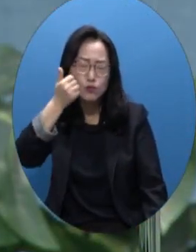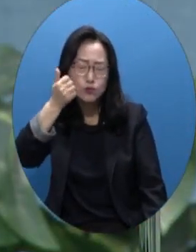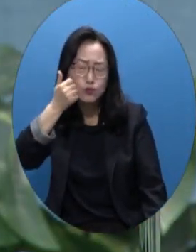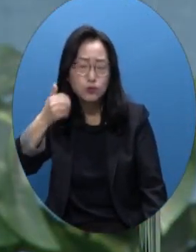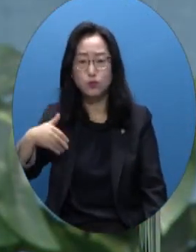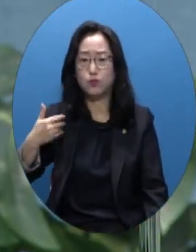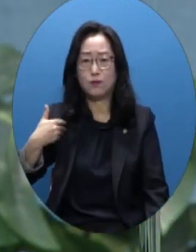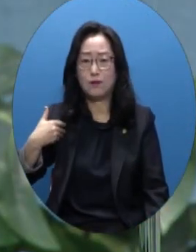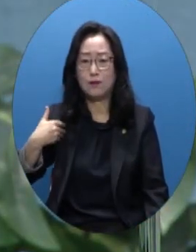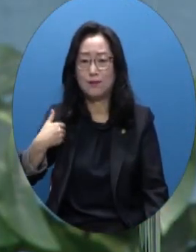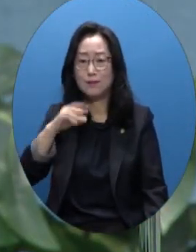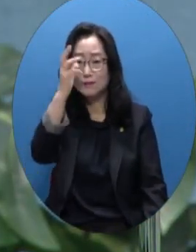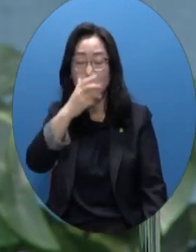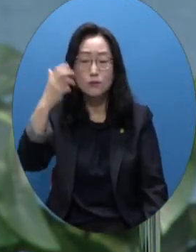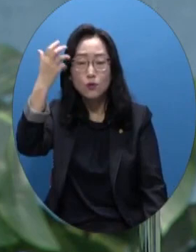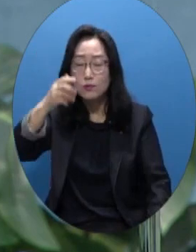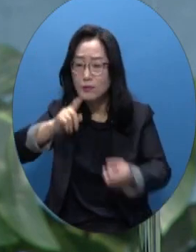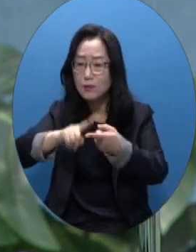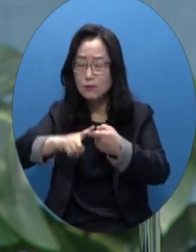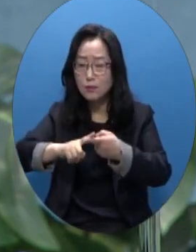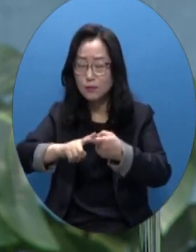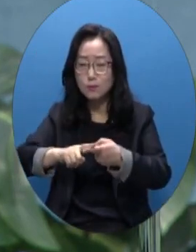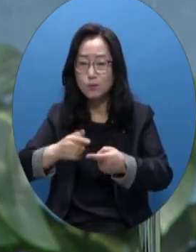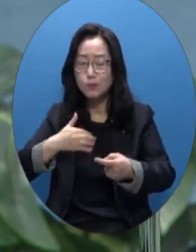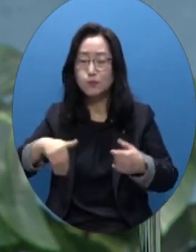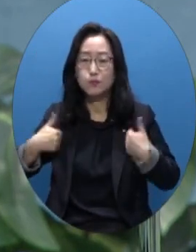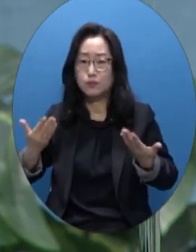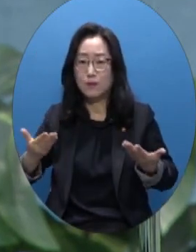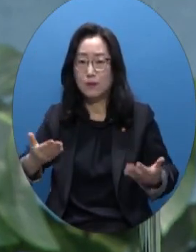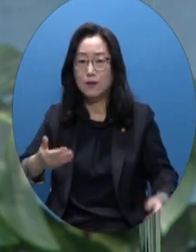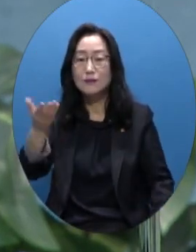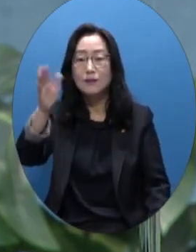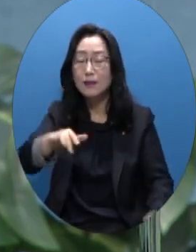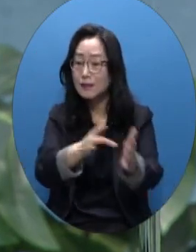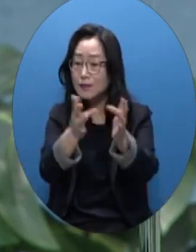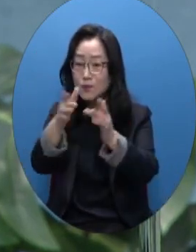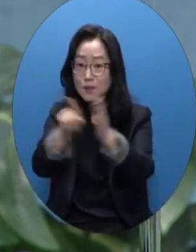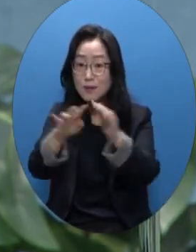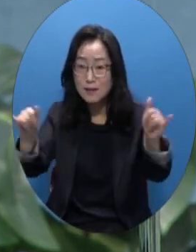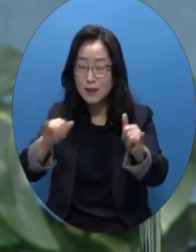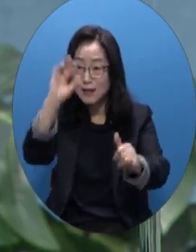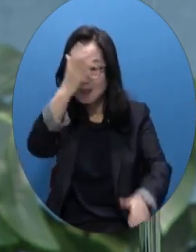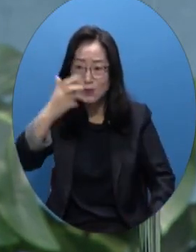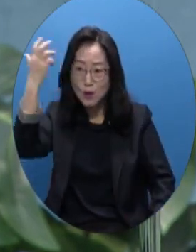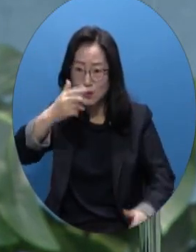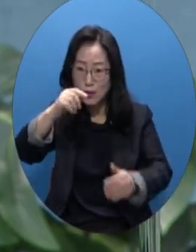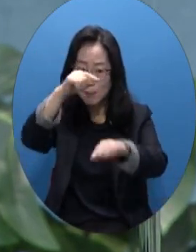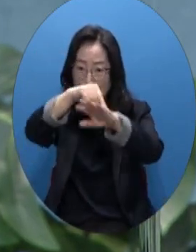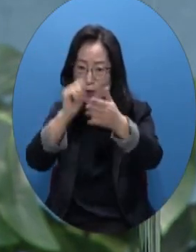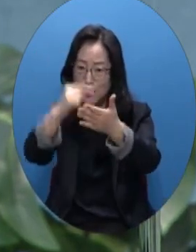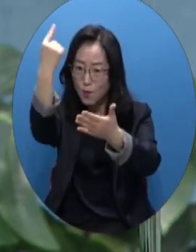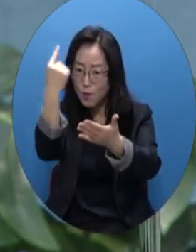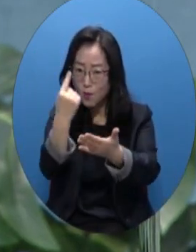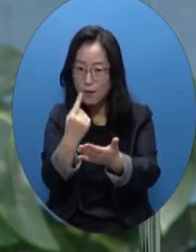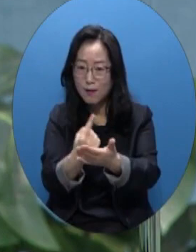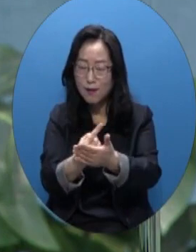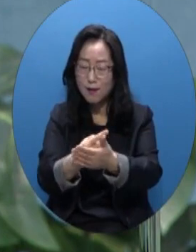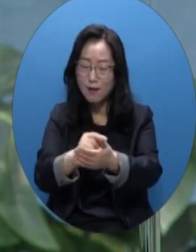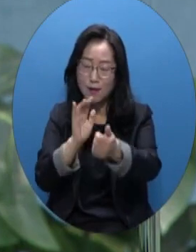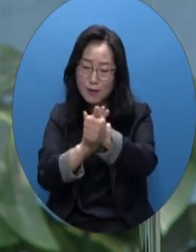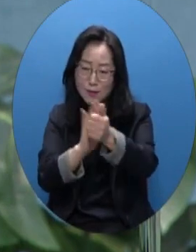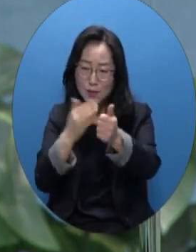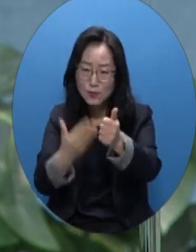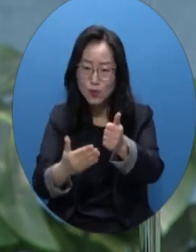모릅니다 선예 어스를 알 수가 없습니다 예술 믿은 자 만이 선미의 그 마음껏 에 들어오셔서 역사하시고 주변을